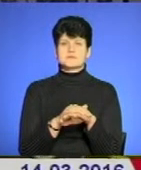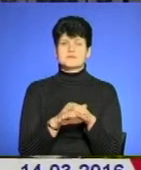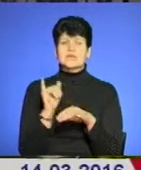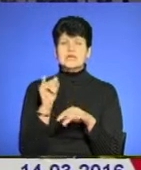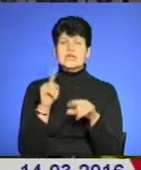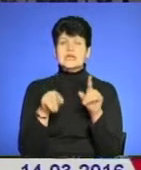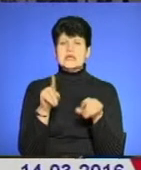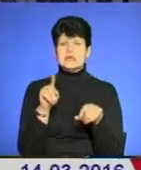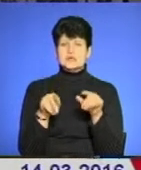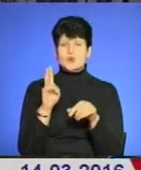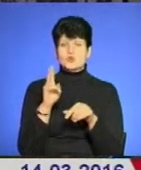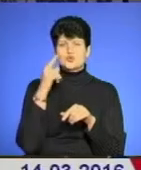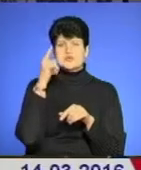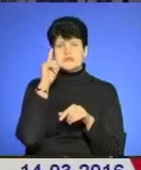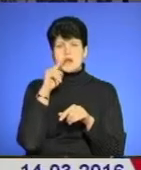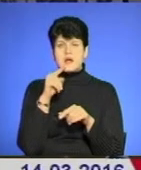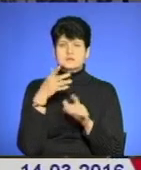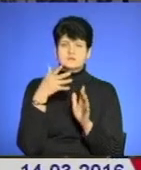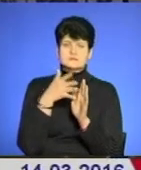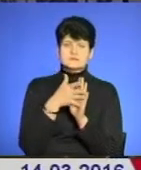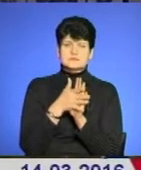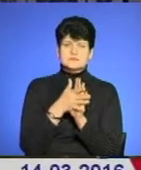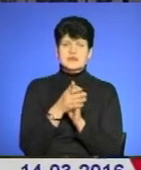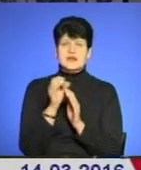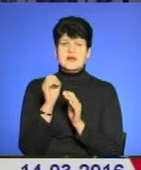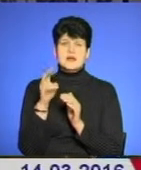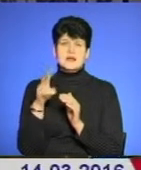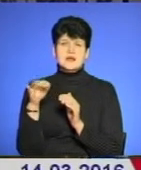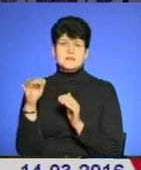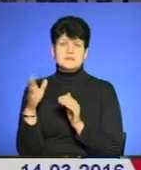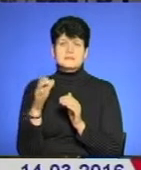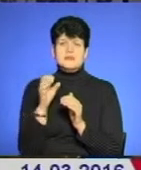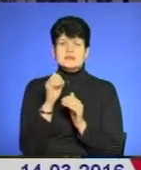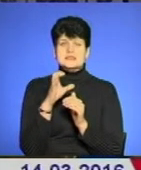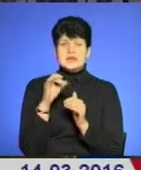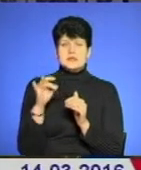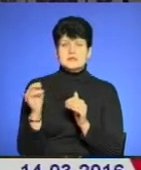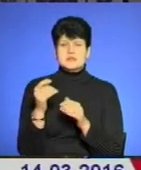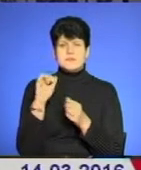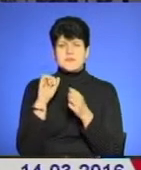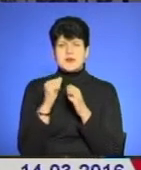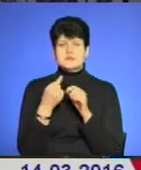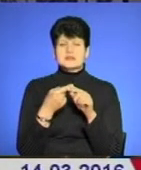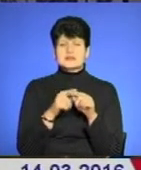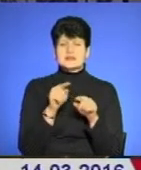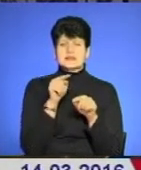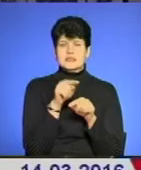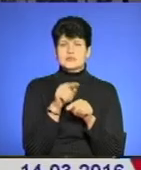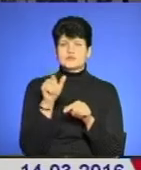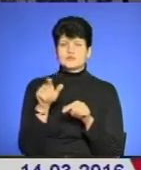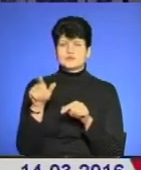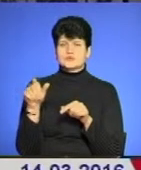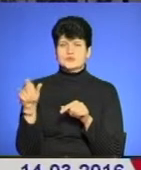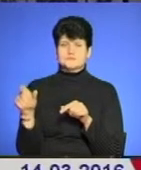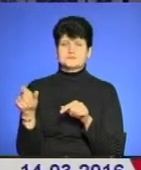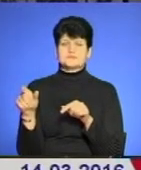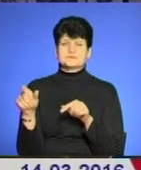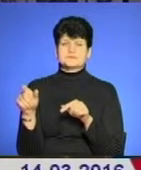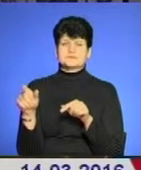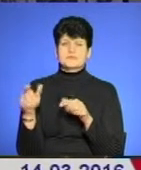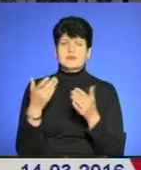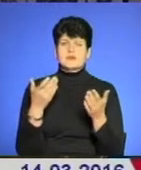рідко хто знає і орієнтується, тому що це екслібриси пам'яті. Екслібриси пам'яті – то присвячено тим людей,